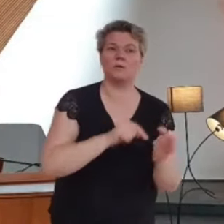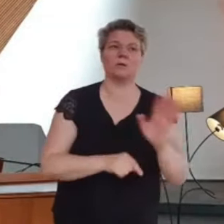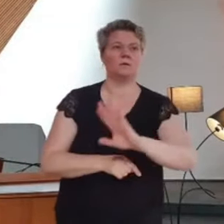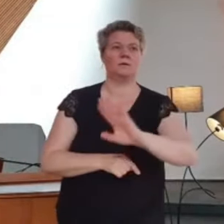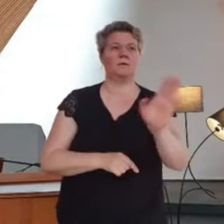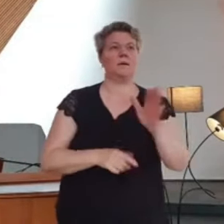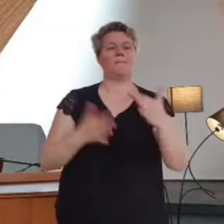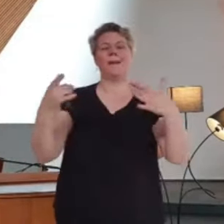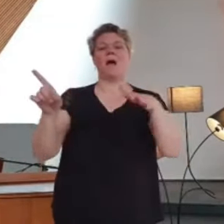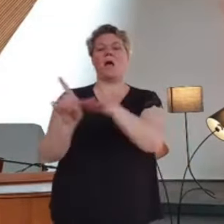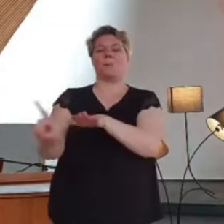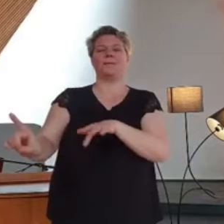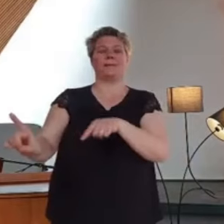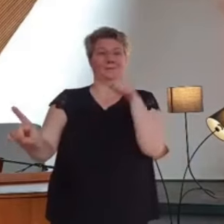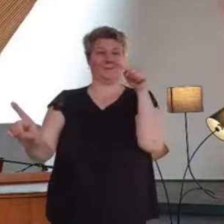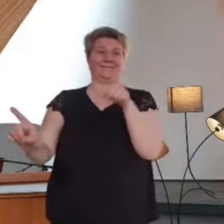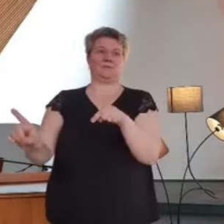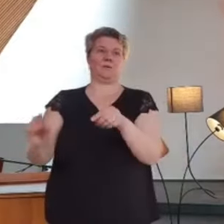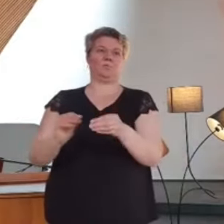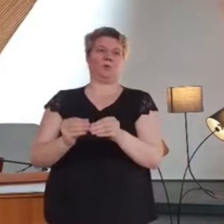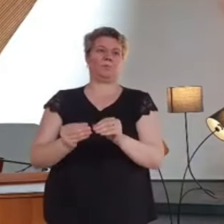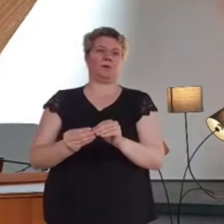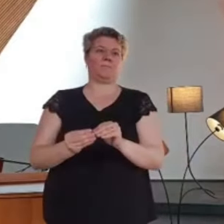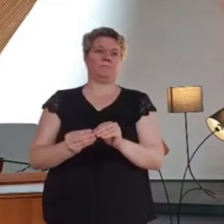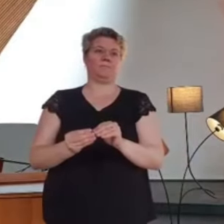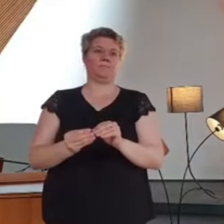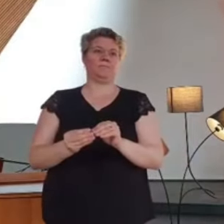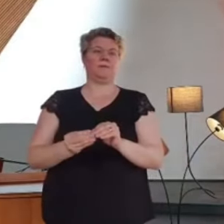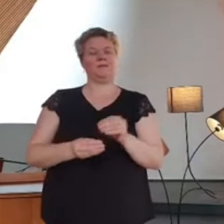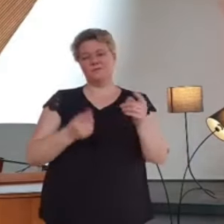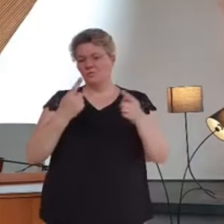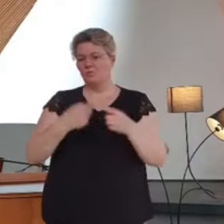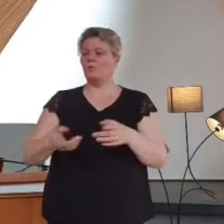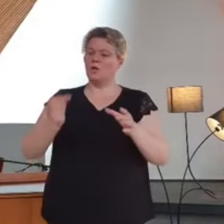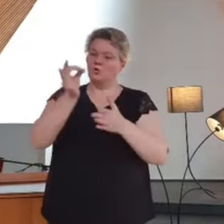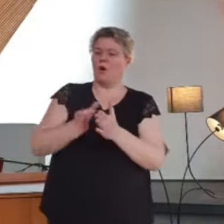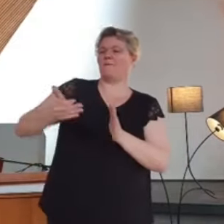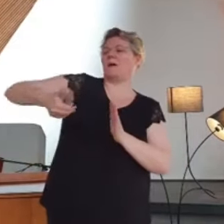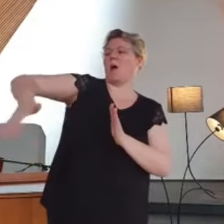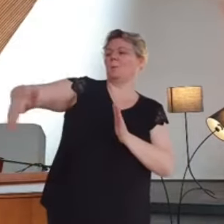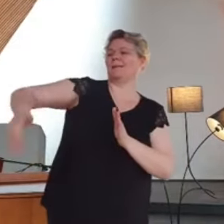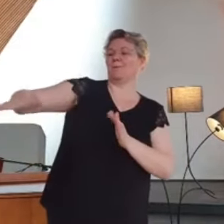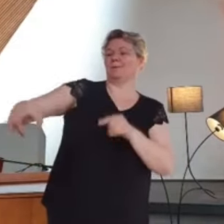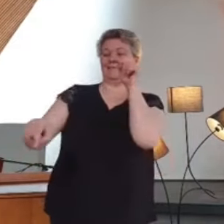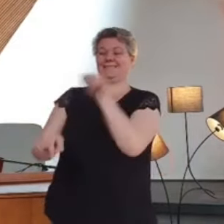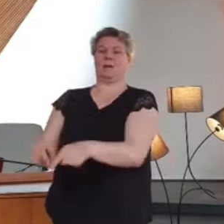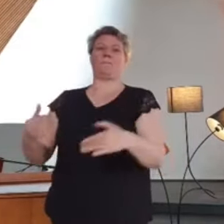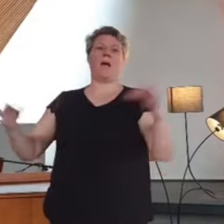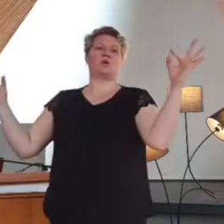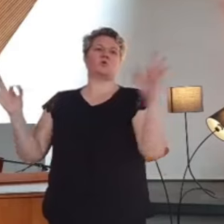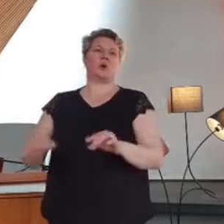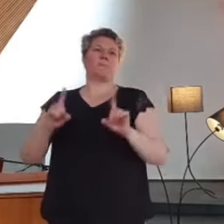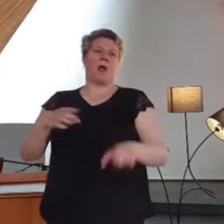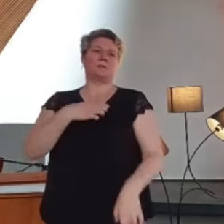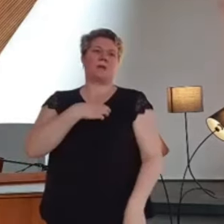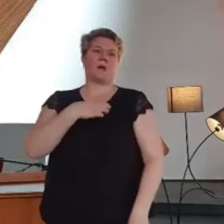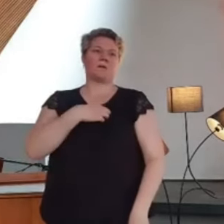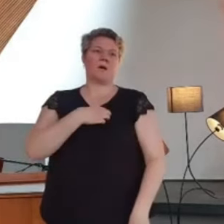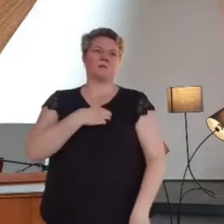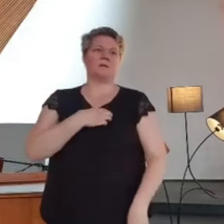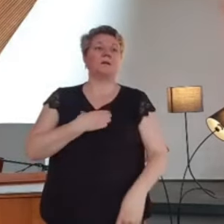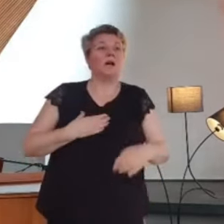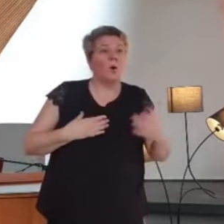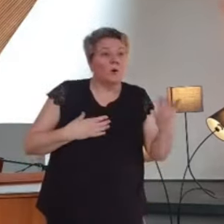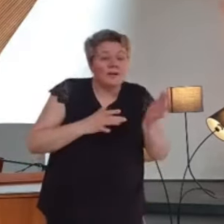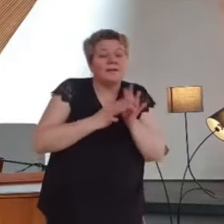die Ausgrenzung, die Barriere, die die Menschen vor das Dorf getrieben hat. Und Jesus war einer, der diese